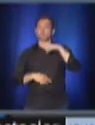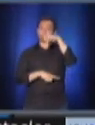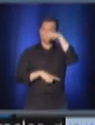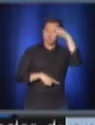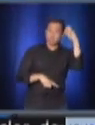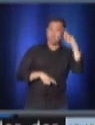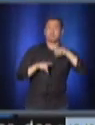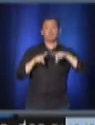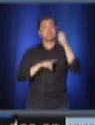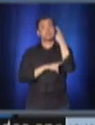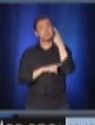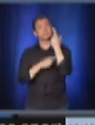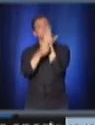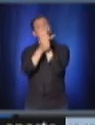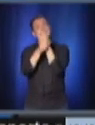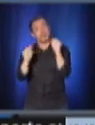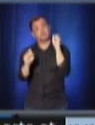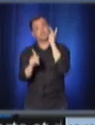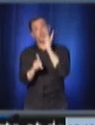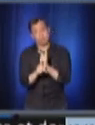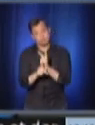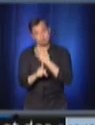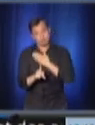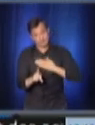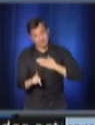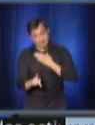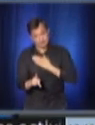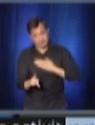l'été ensemble, mais s'il vous plaît.